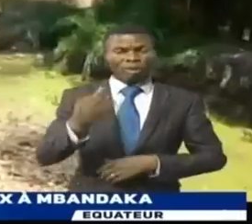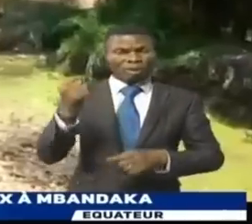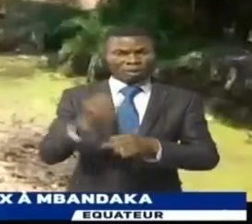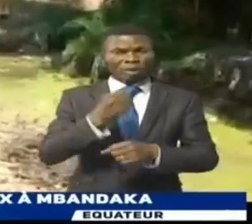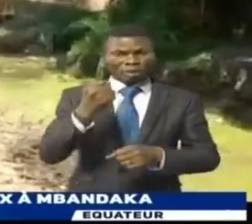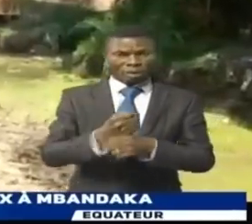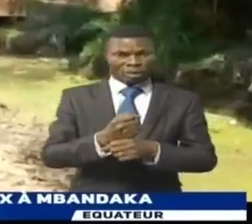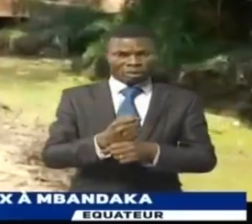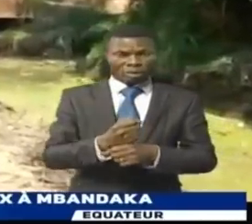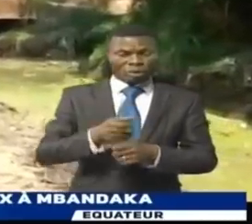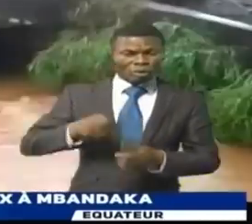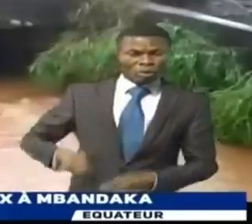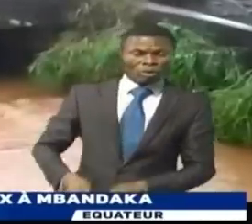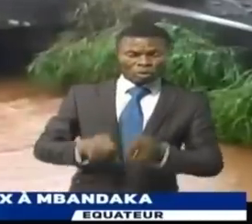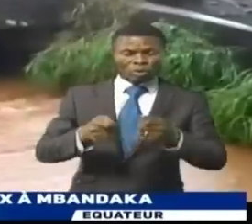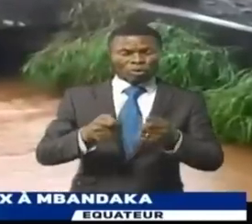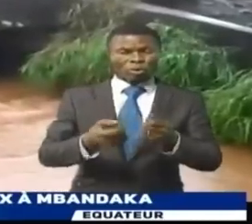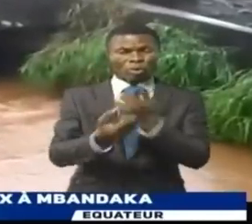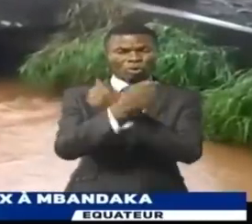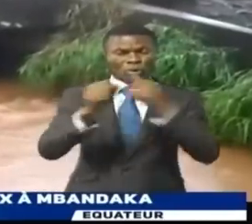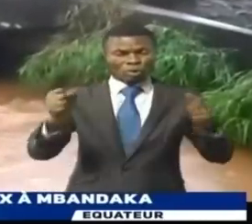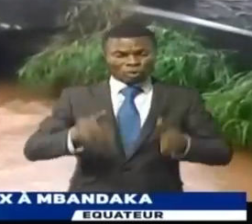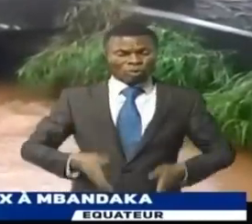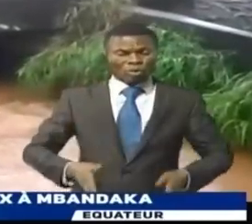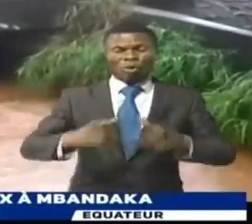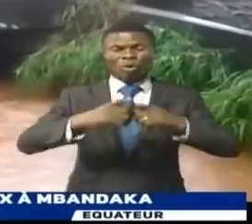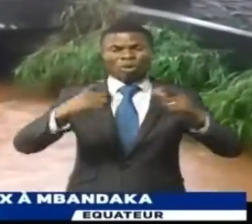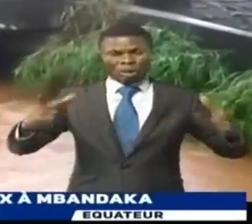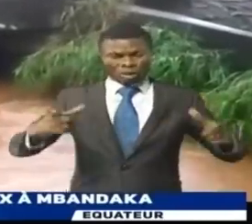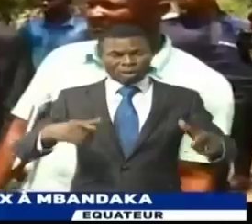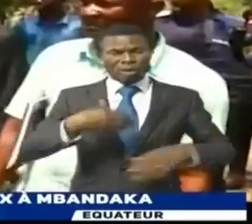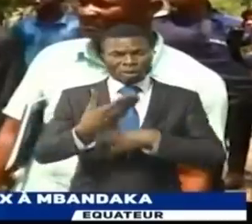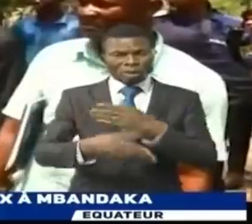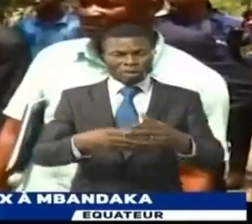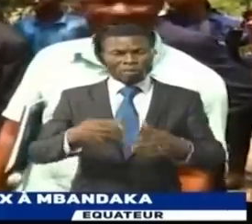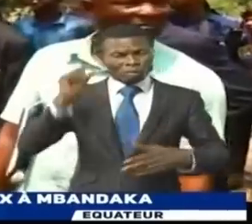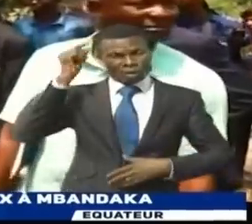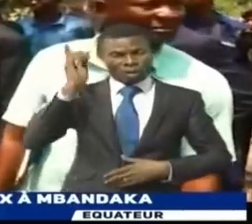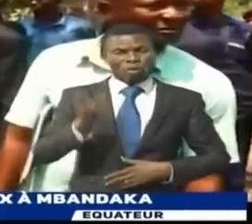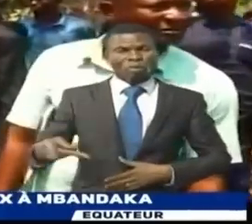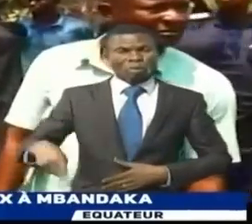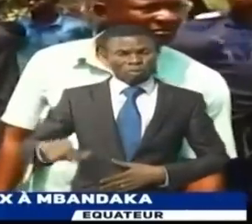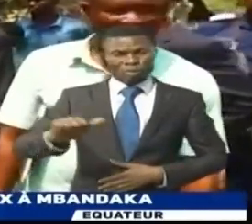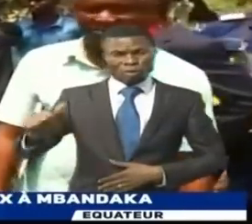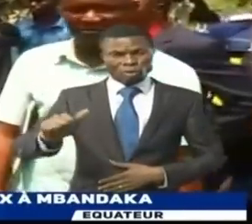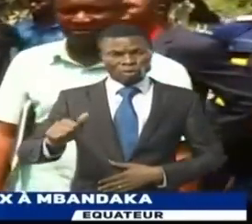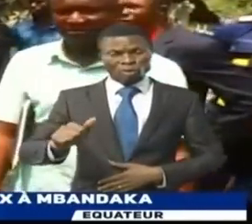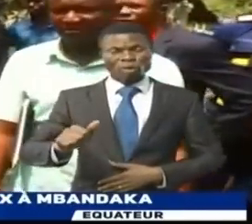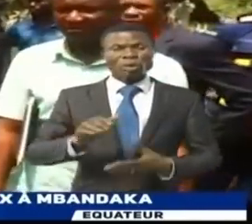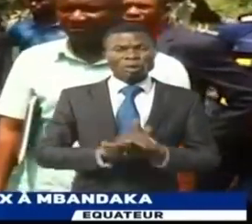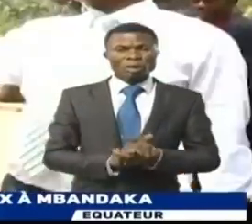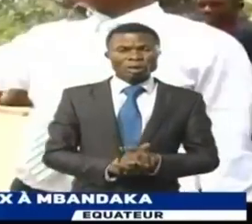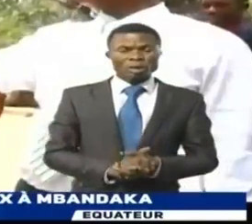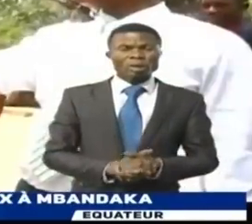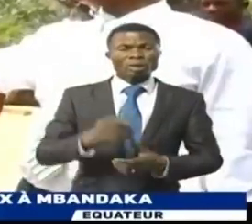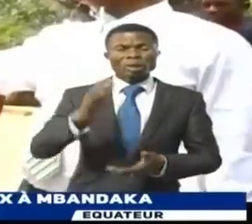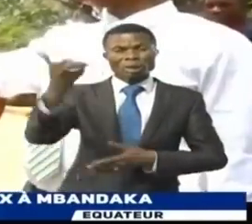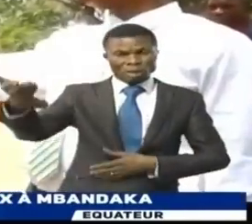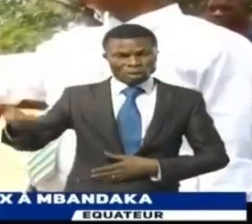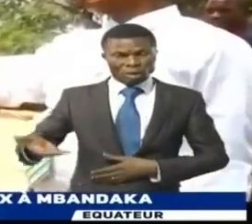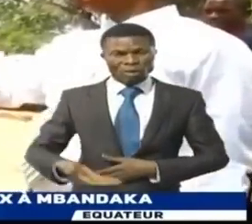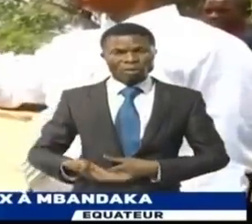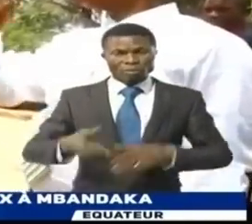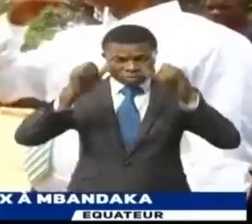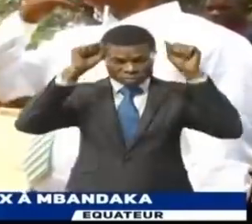de désengorgement des grands collecteurs s'exécutent par le gouvernement provincial en prévision de l'accueil du président